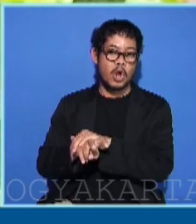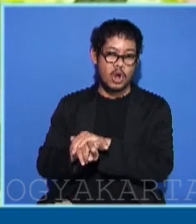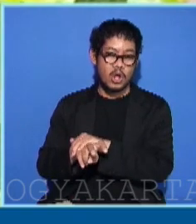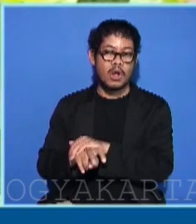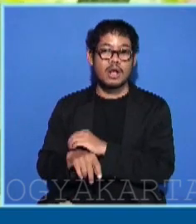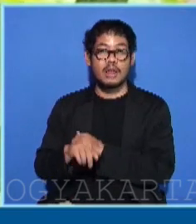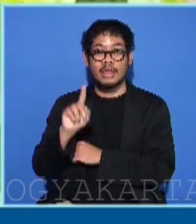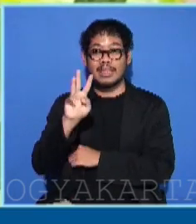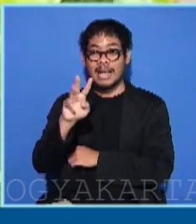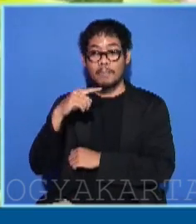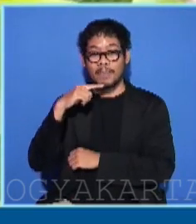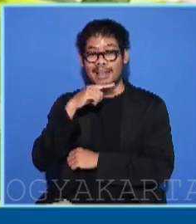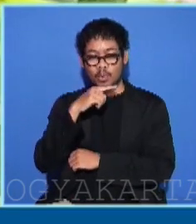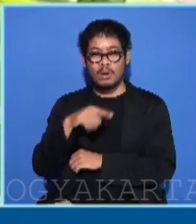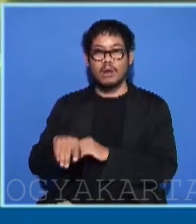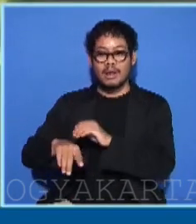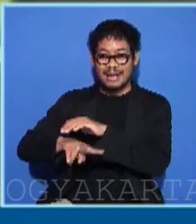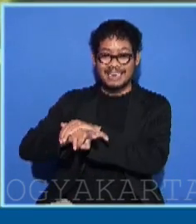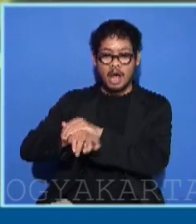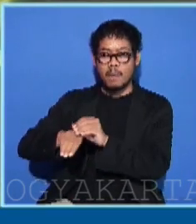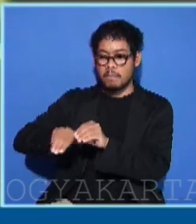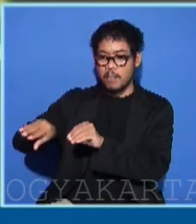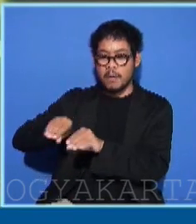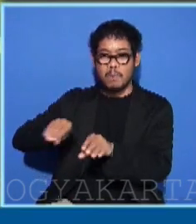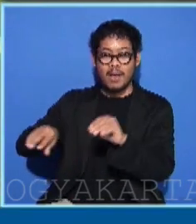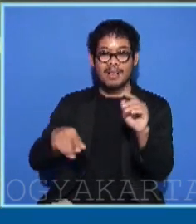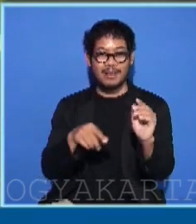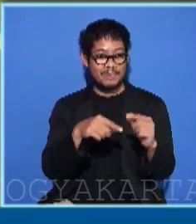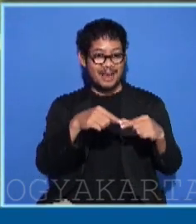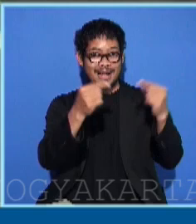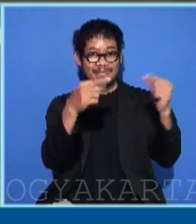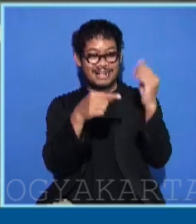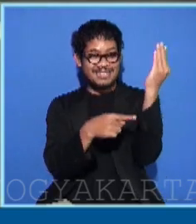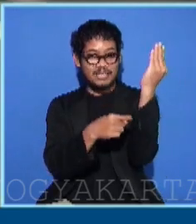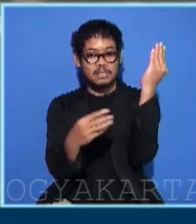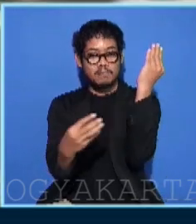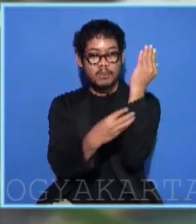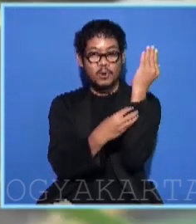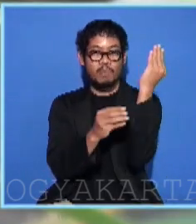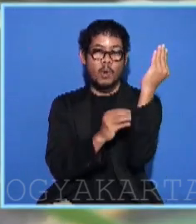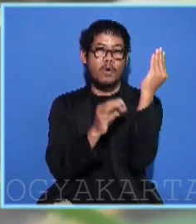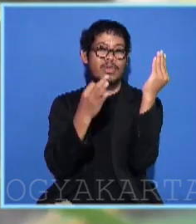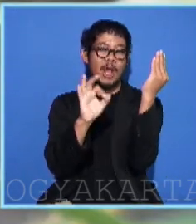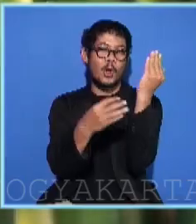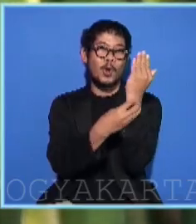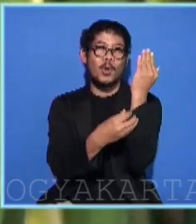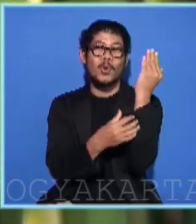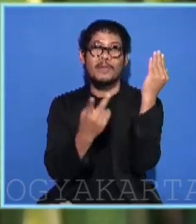sampunetes moten namung in Wit pantun tigantiganug n galengan pesabinan